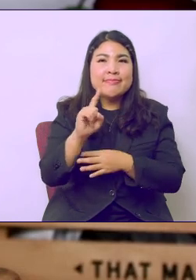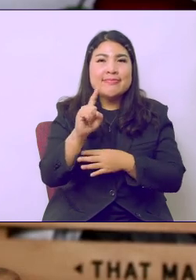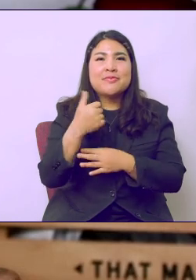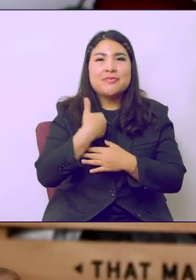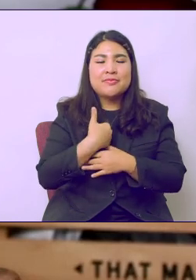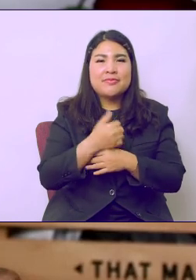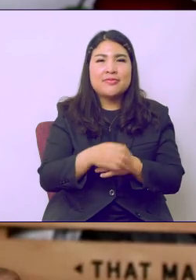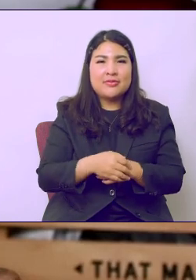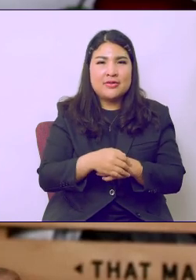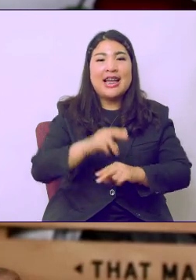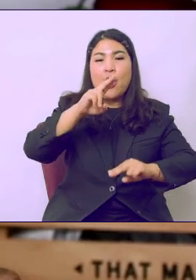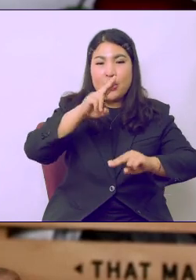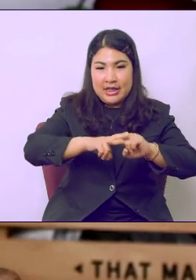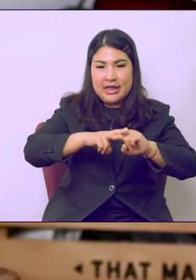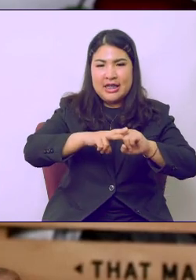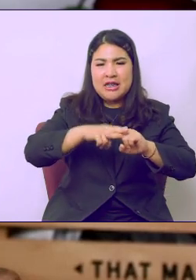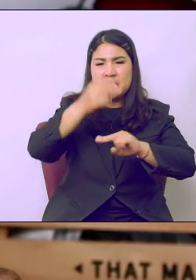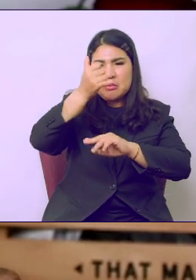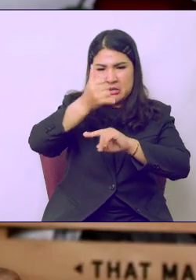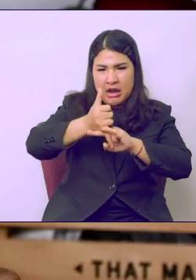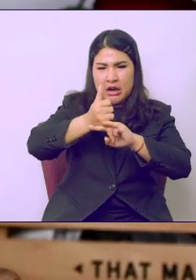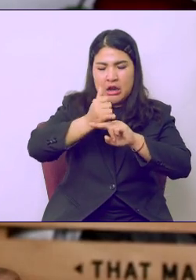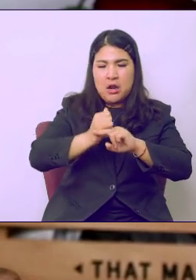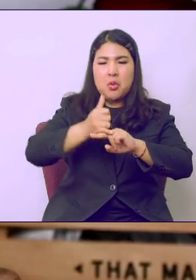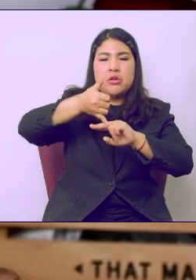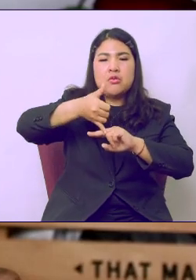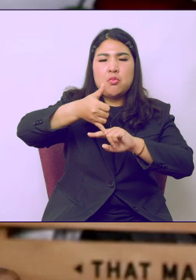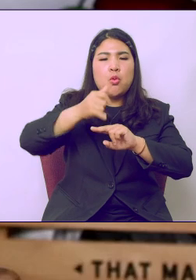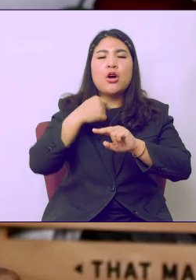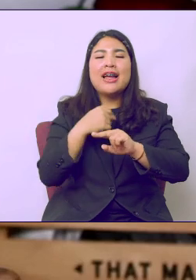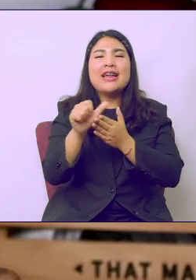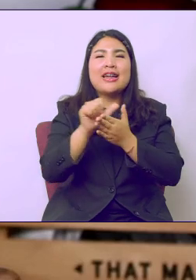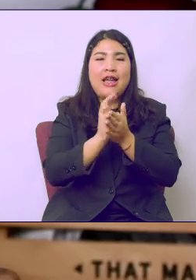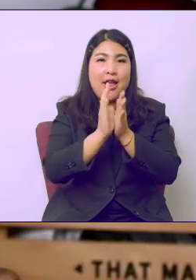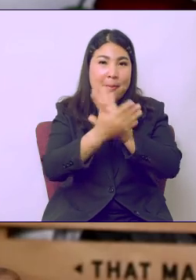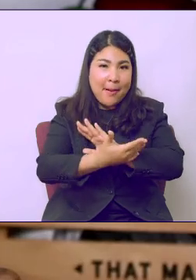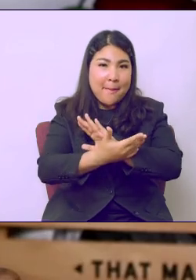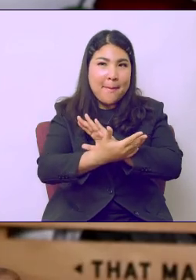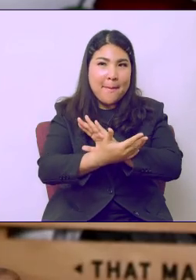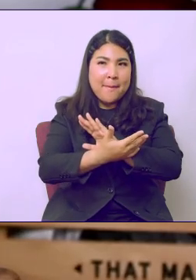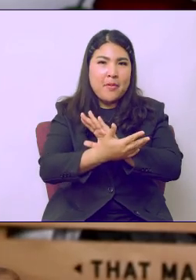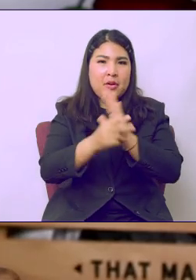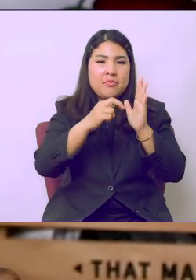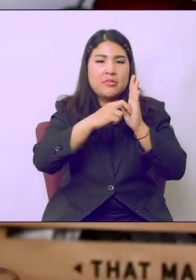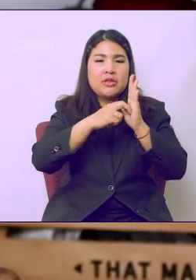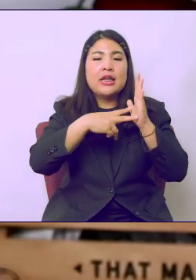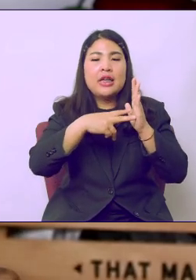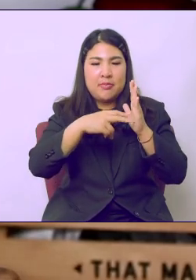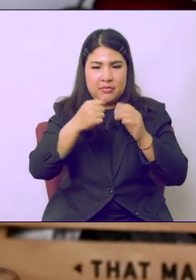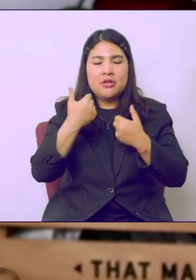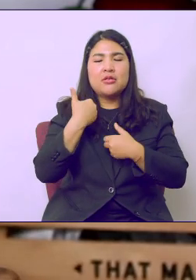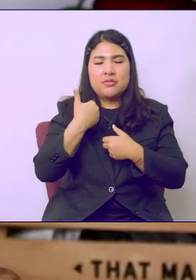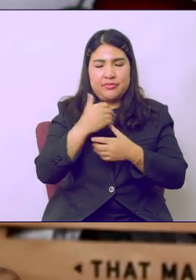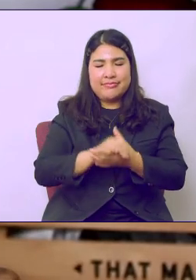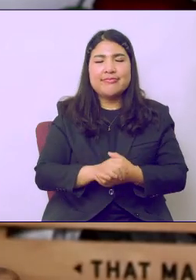อ่าให้นั่งกับกับเก้าอี้แล้วลุกขึ้นยืนน่ะแต่ผมตัดไปเปลี่ยนเป็นอ่าปรับท่าใหม่เป็นไอ้ตัวที่ถีบถีบผมออกอ่ะเป็นงอแล้วถีบอ่ะ